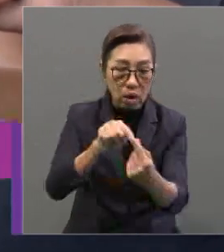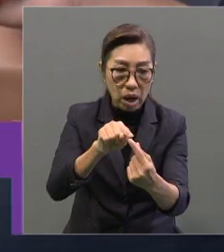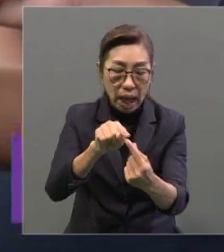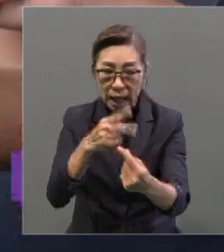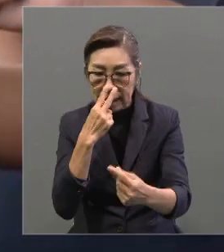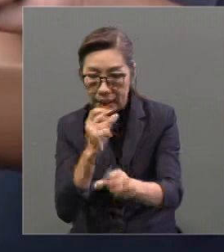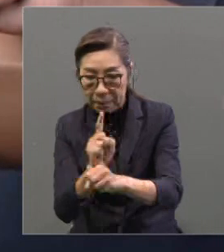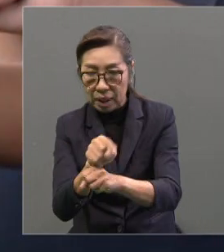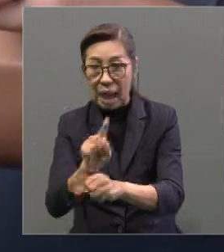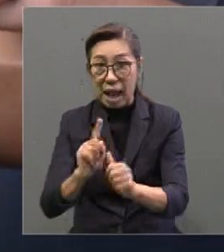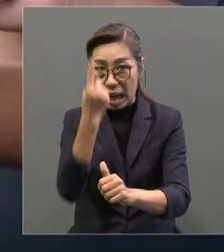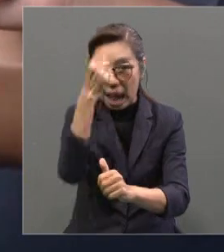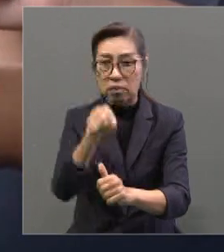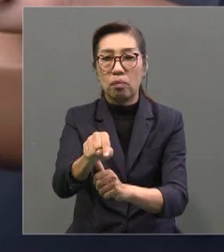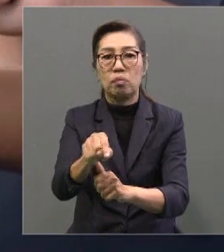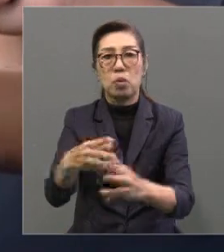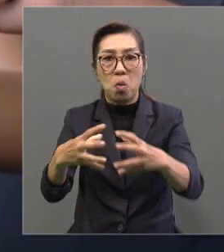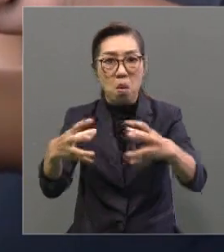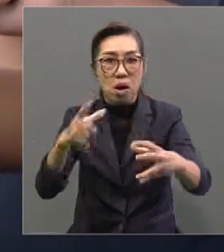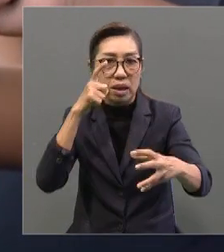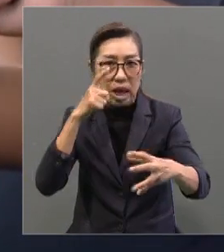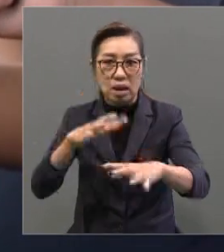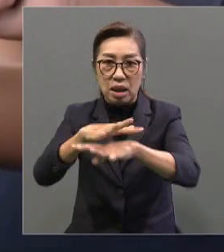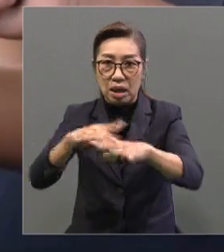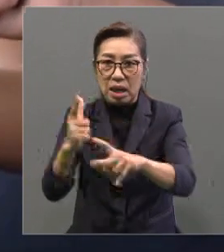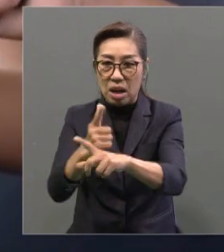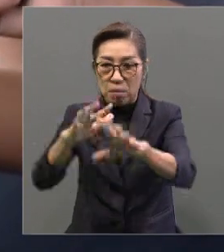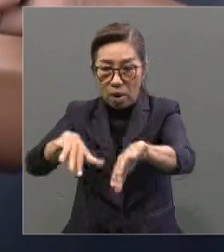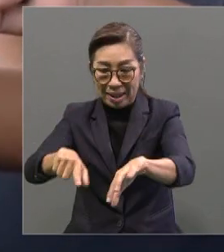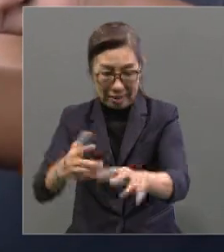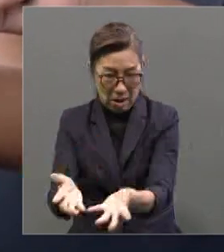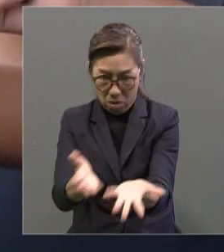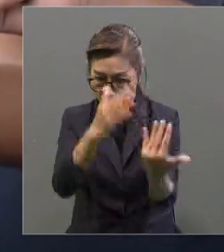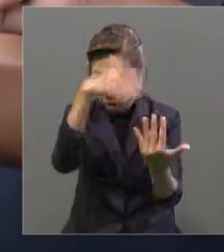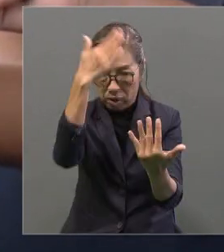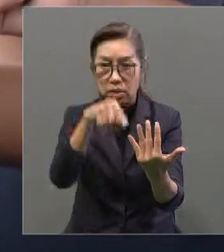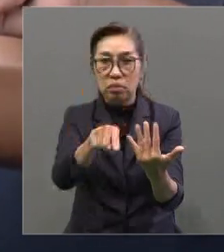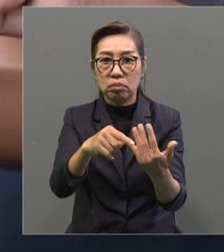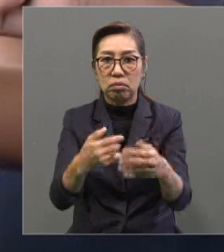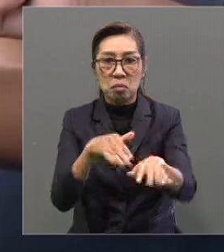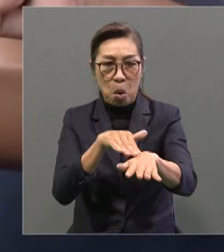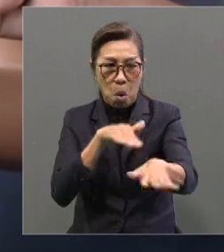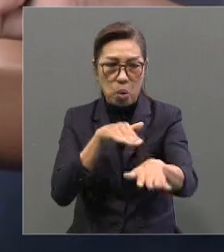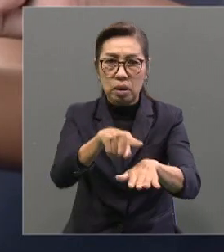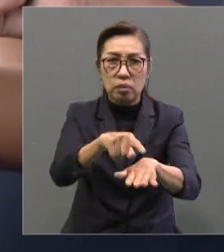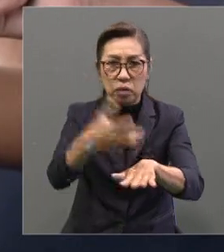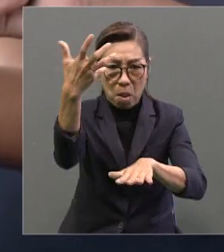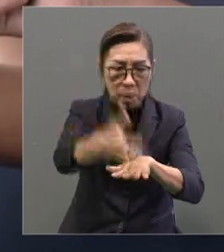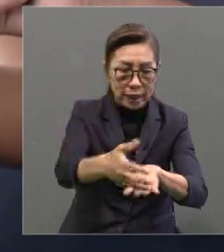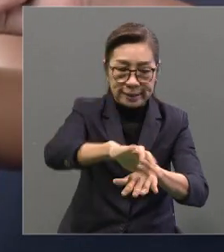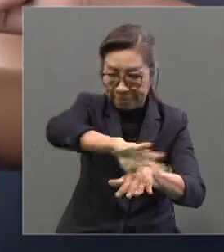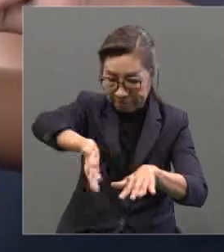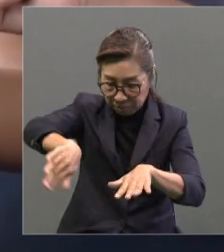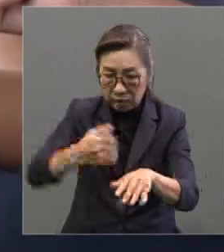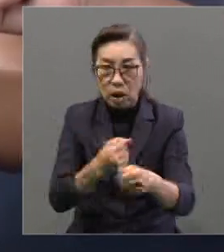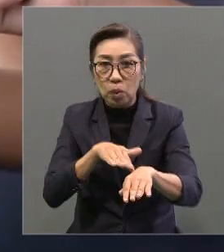ขไปขั้นแรกคือเราจะต้องเลื่อยย้ายโครงสร้างส่วนที่มันเสียหายแล้วก็เปิดการจราจรให้ใช้งานได้นะครับและส่วนอื่นก็คือเป็นแผน